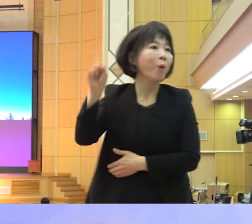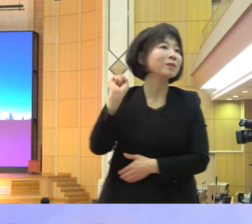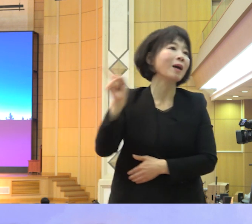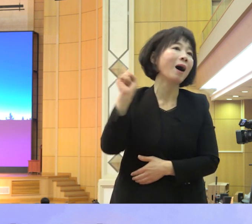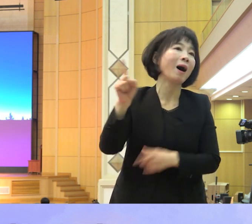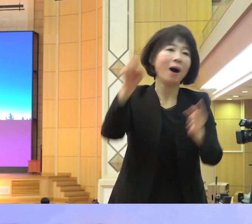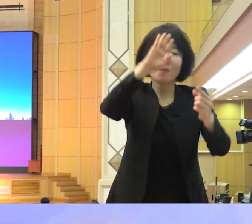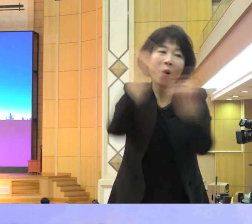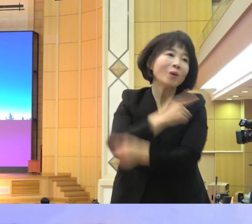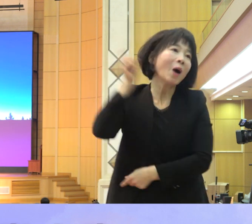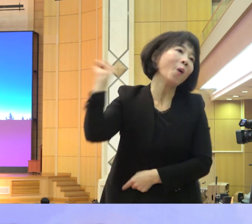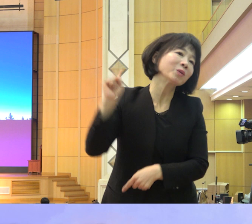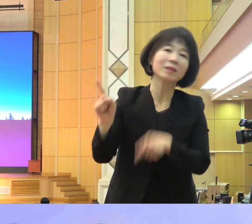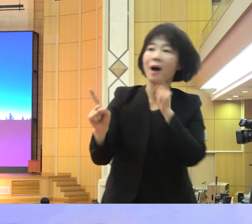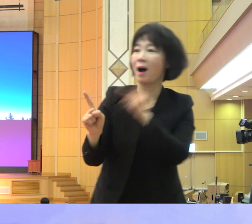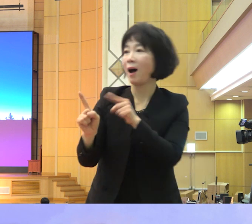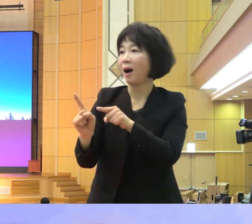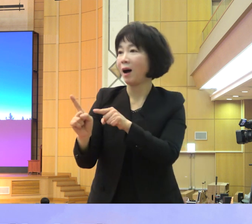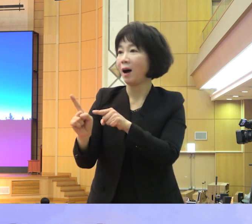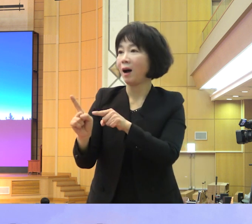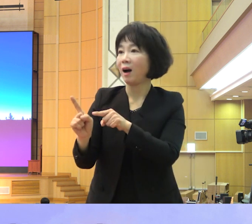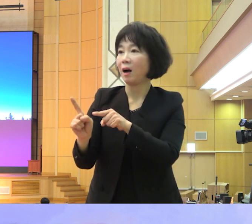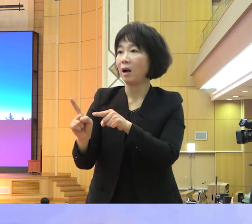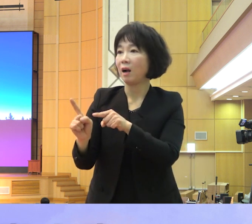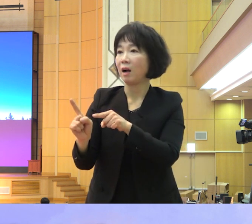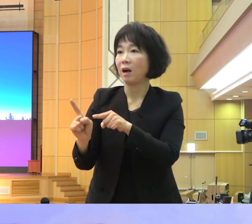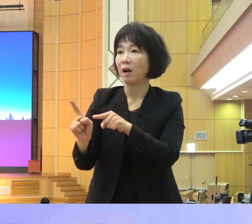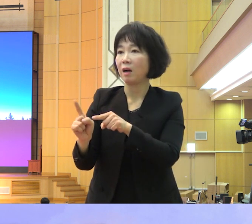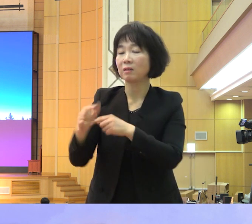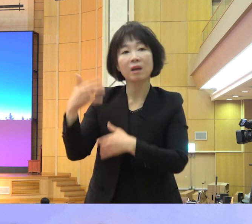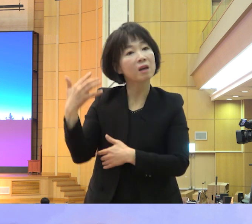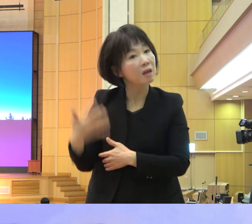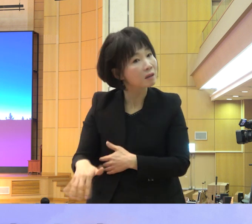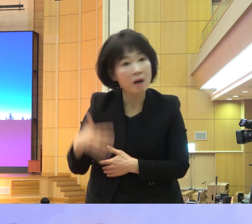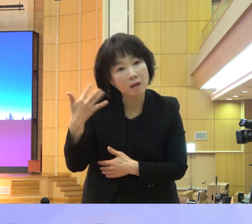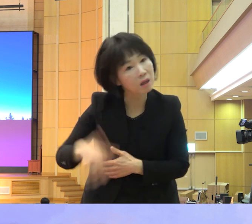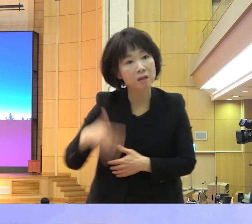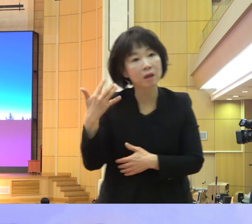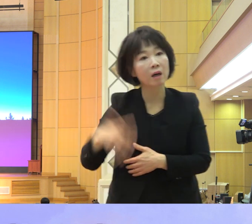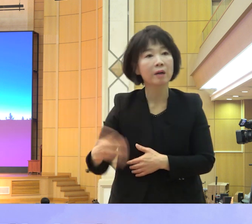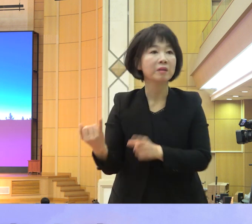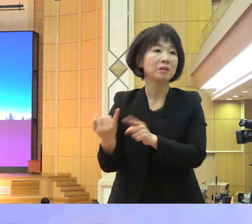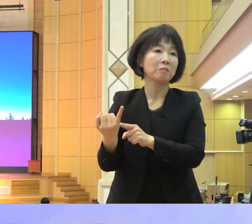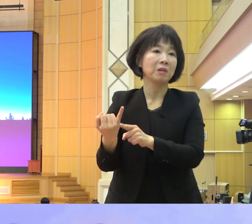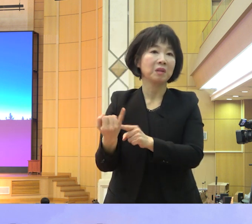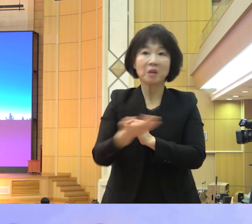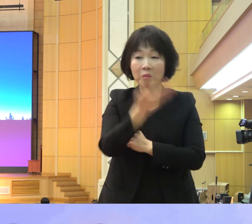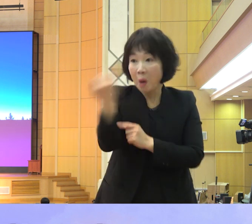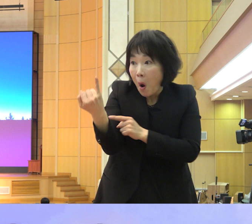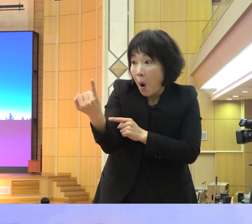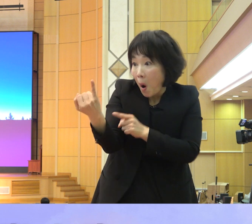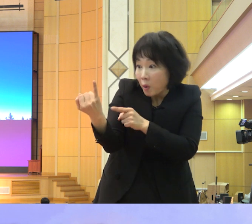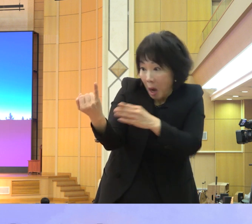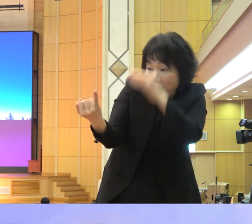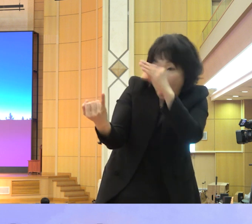하니까 따라하는 식으로 하는 것은 그건 믿음도 아닙니다. 그건 따라하는 거예요. 늘 내가 얘기하잖아요. 앵무새가